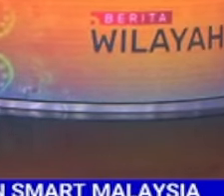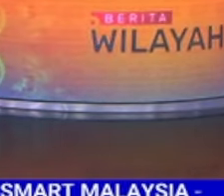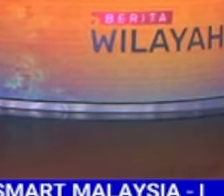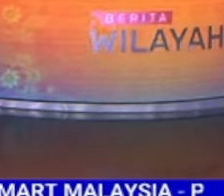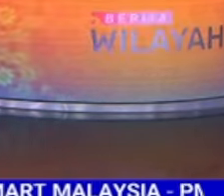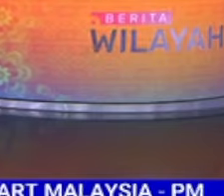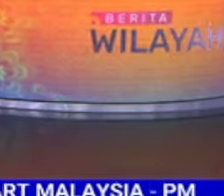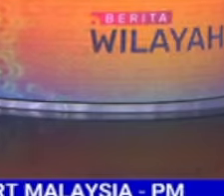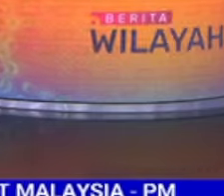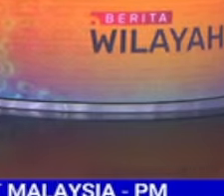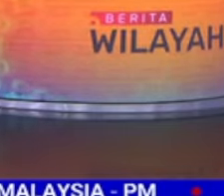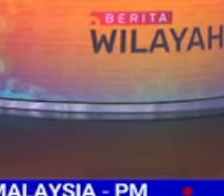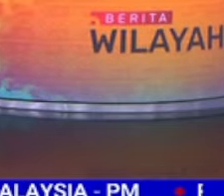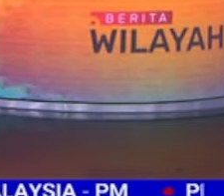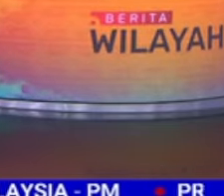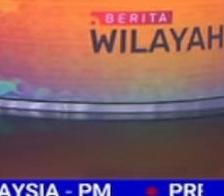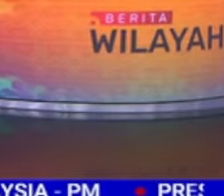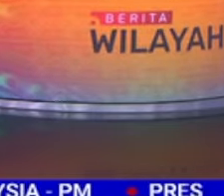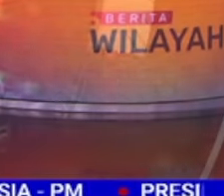Aisyah